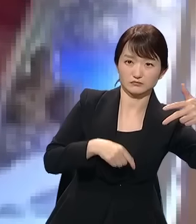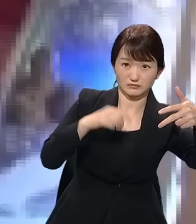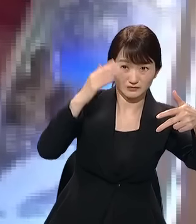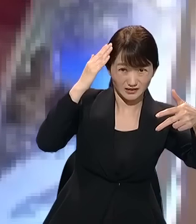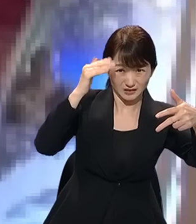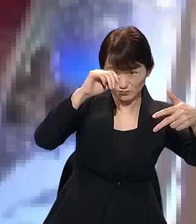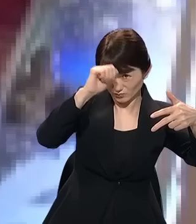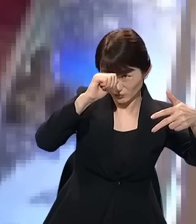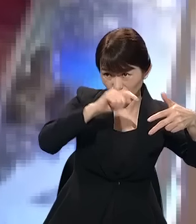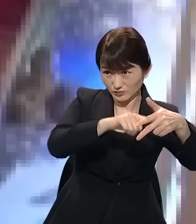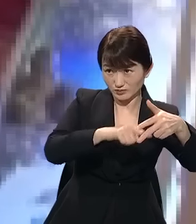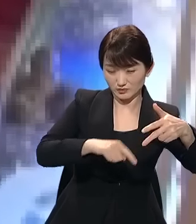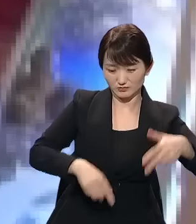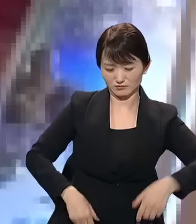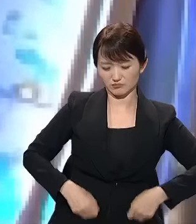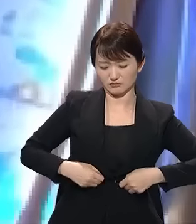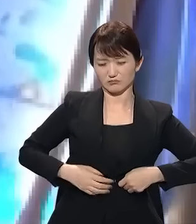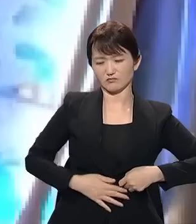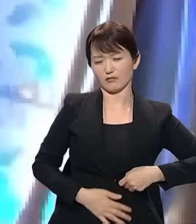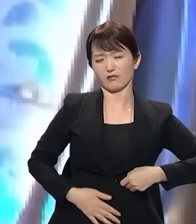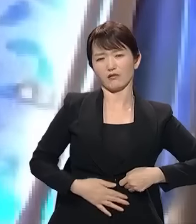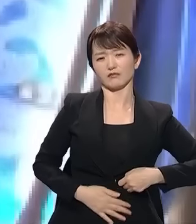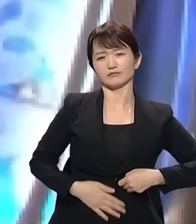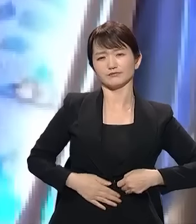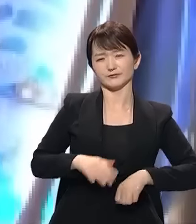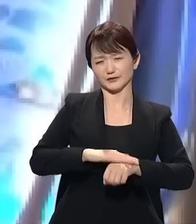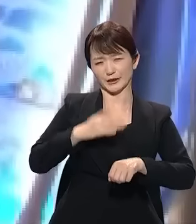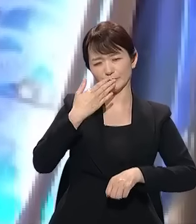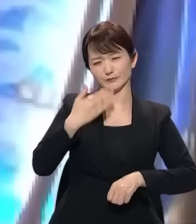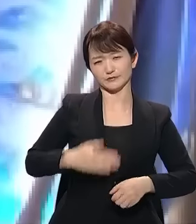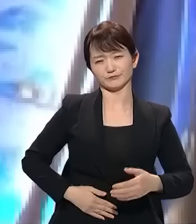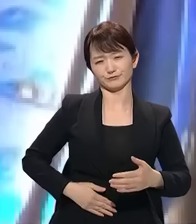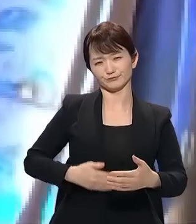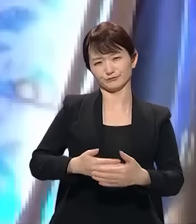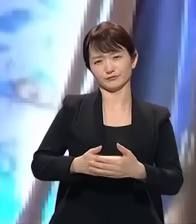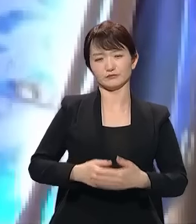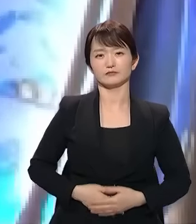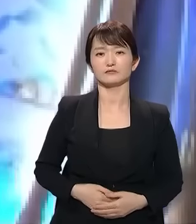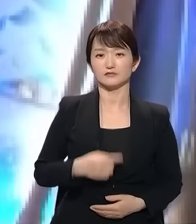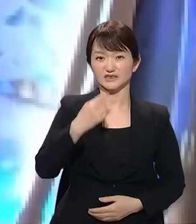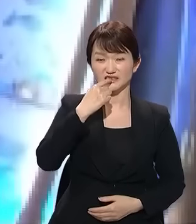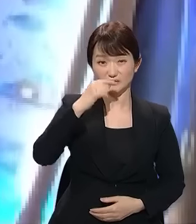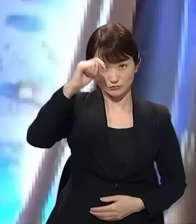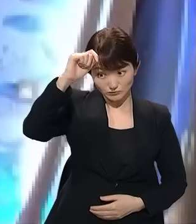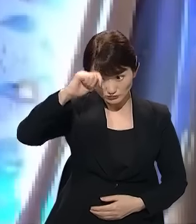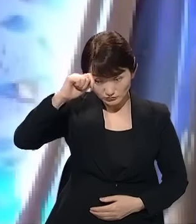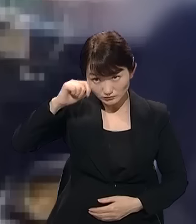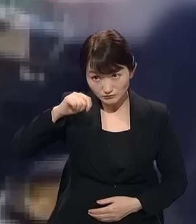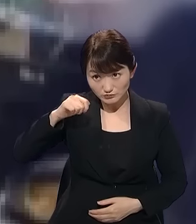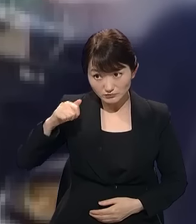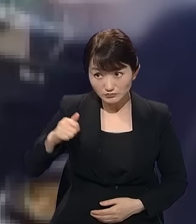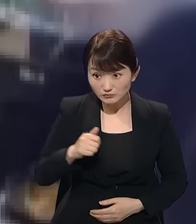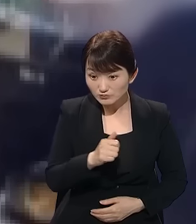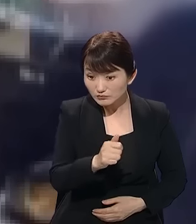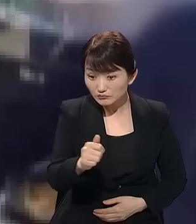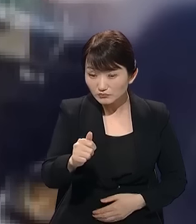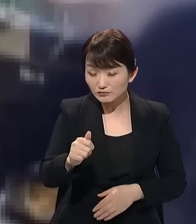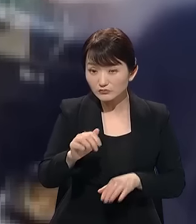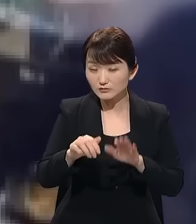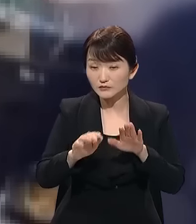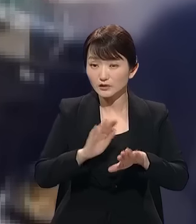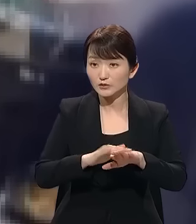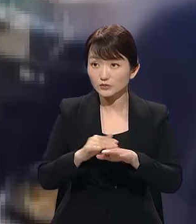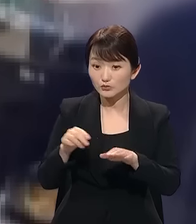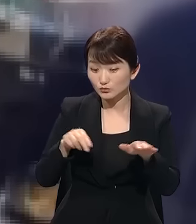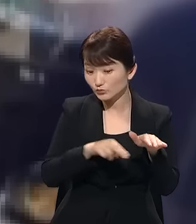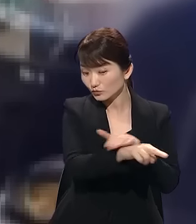쓴 남성 배 문지르면서 꺽 아우 배불러. 자, 흰 모자 쓴 남성 나오니까 왼쪽으로 슝 사라졌죠. 자,